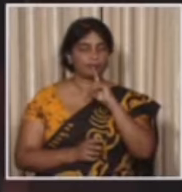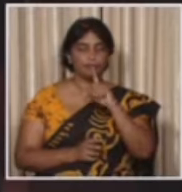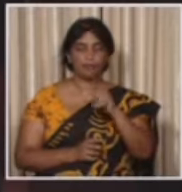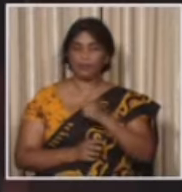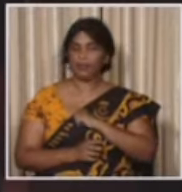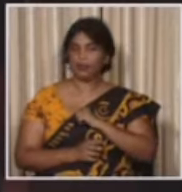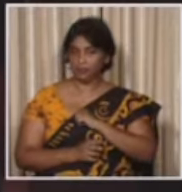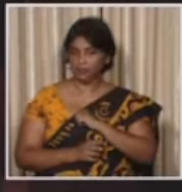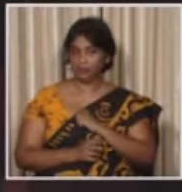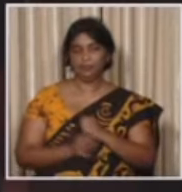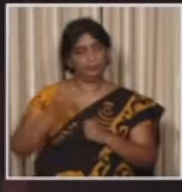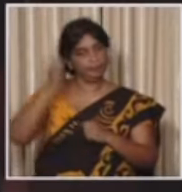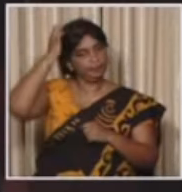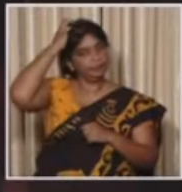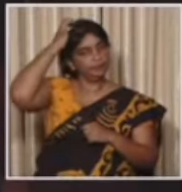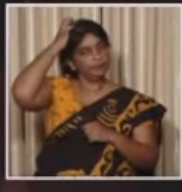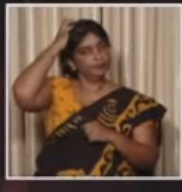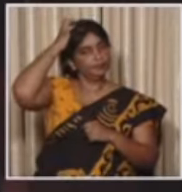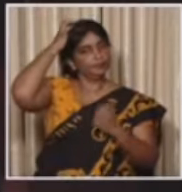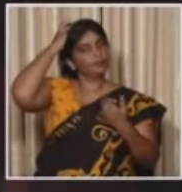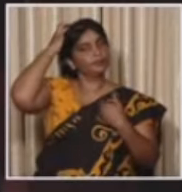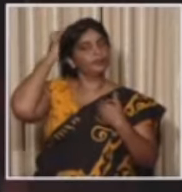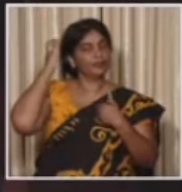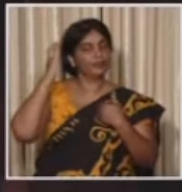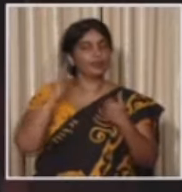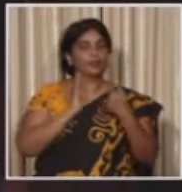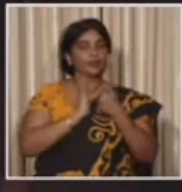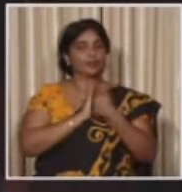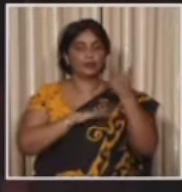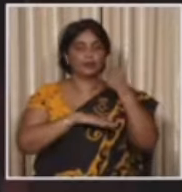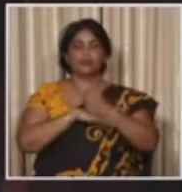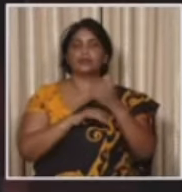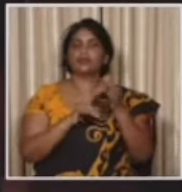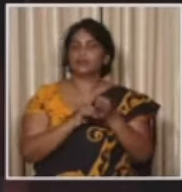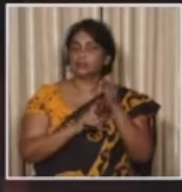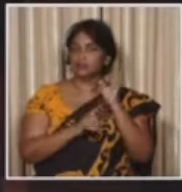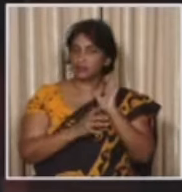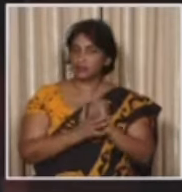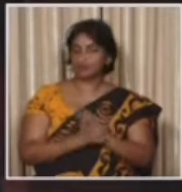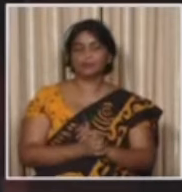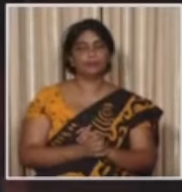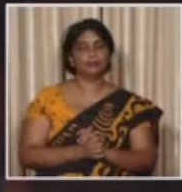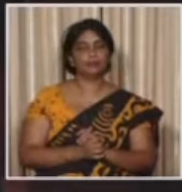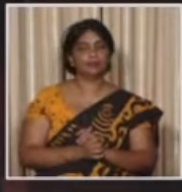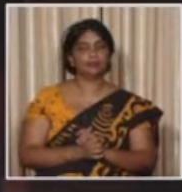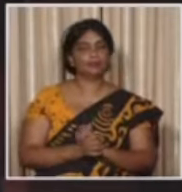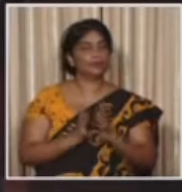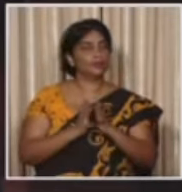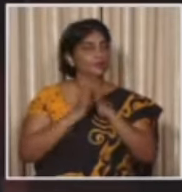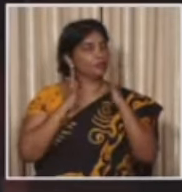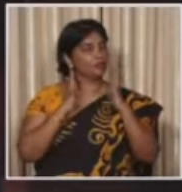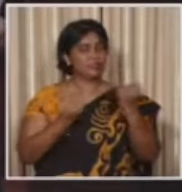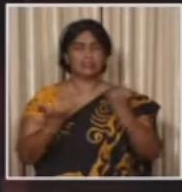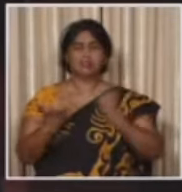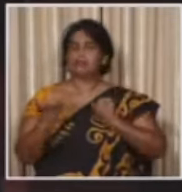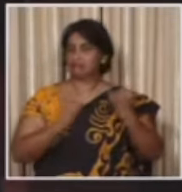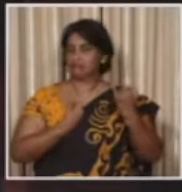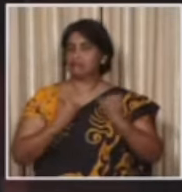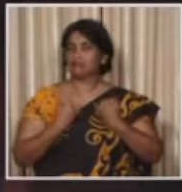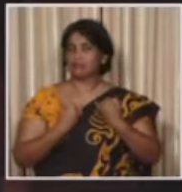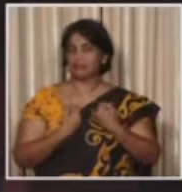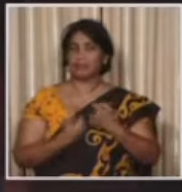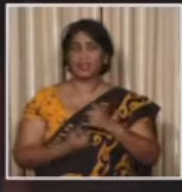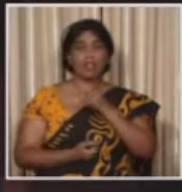කැමතියි, දැන් මටත් මූලාසනාරූඪ සභාපතිතුමනි බොහෝ විට චෝදනා එල්ල වෙනවා මේ